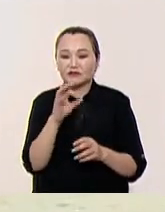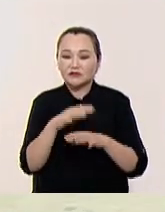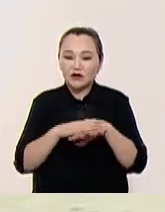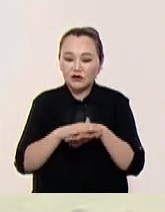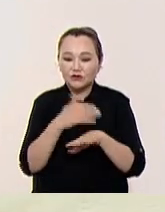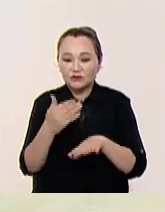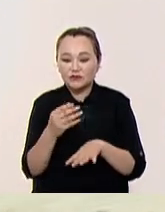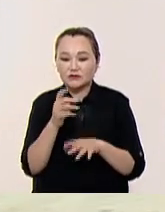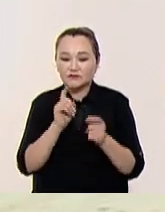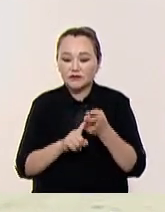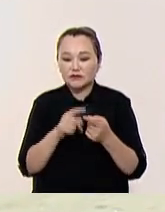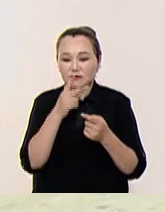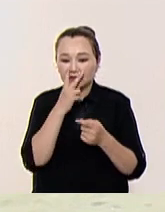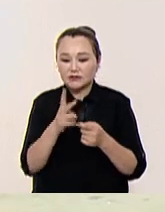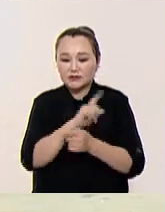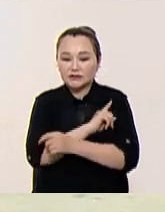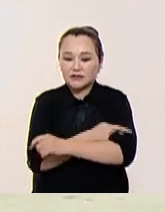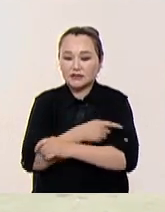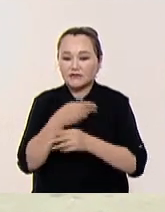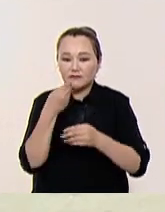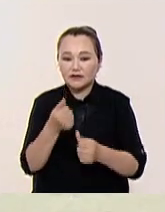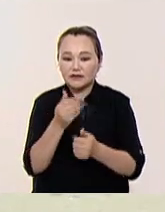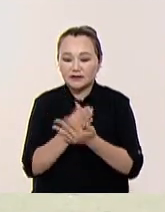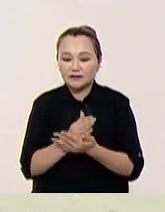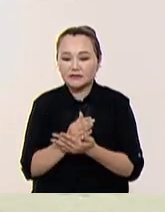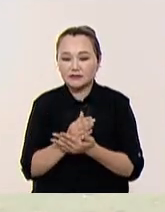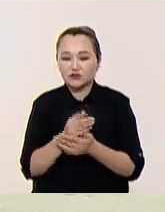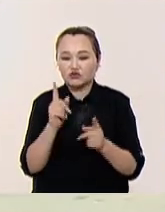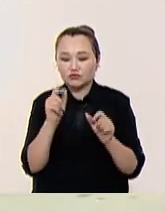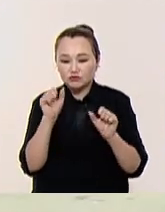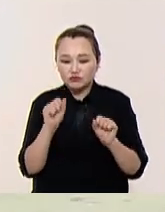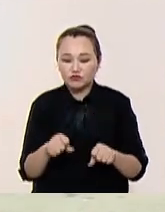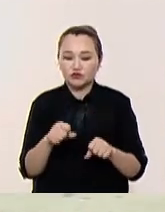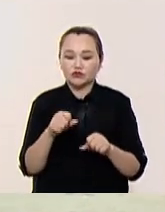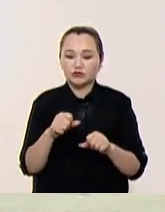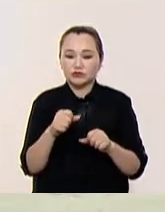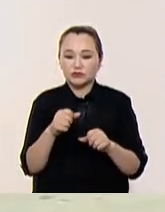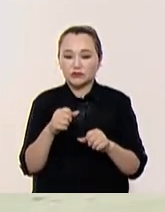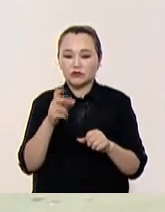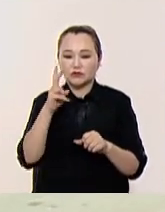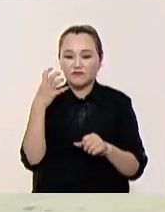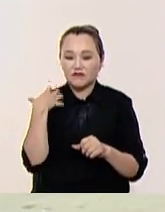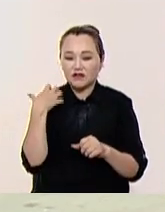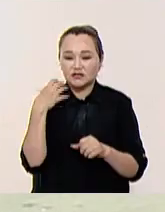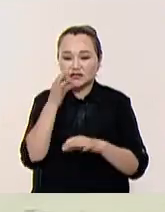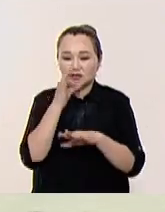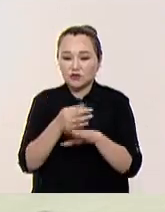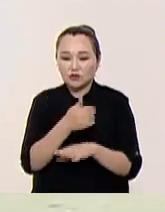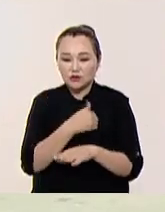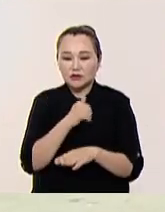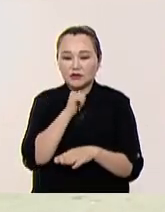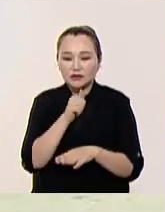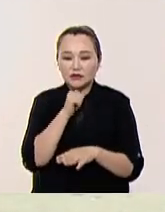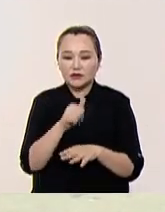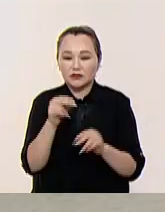несіне қатты тиіп отыр. Лаж болса, енді төбедегі биліктерге айтамыз,